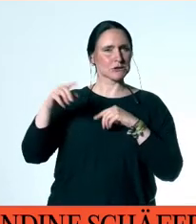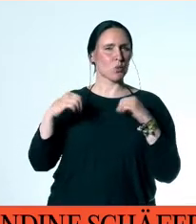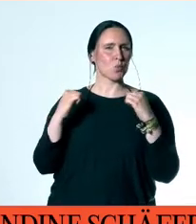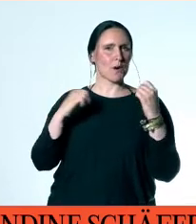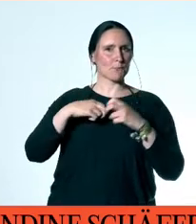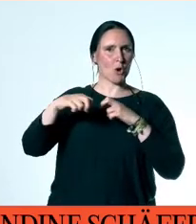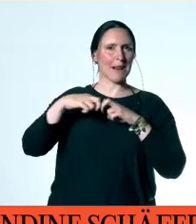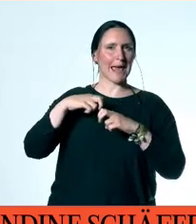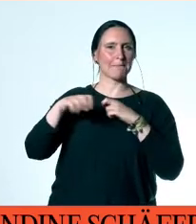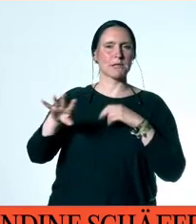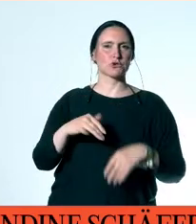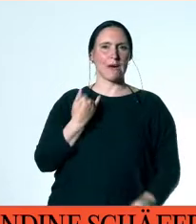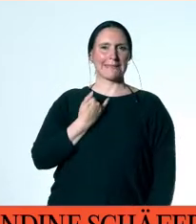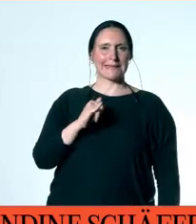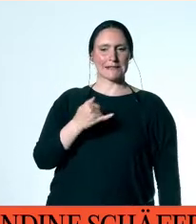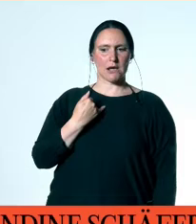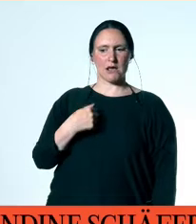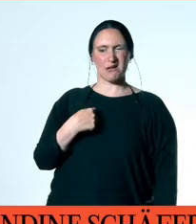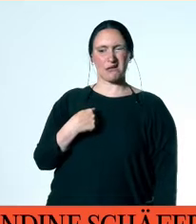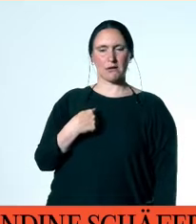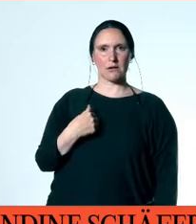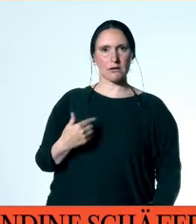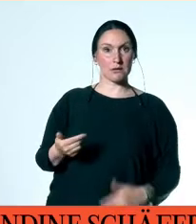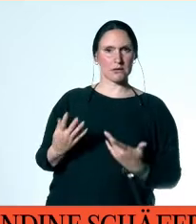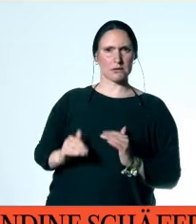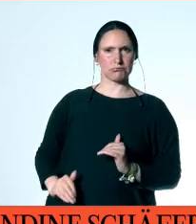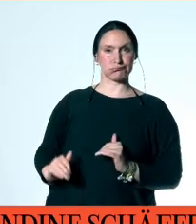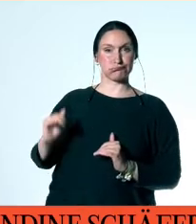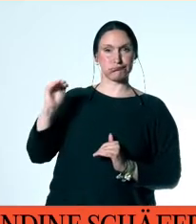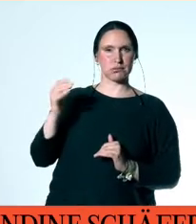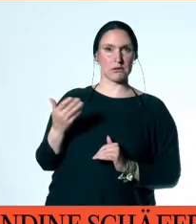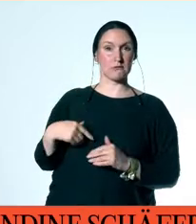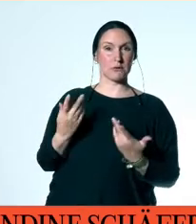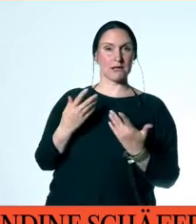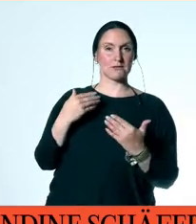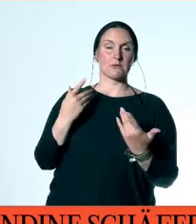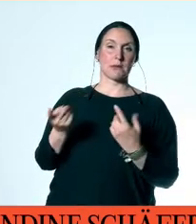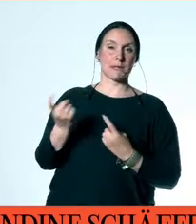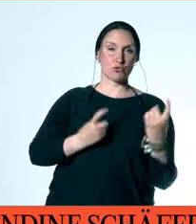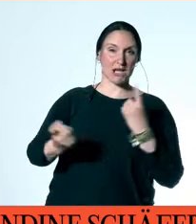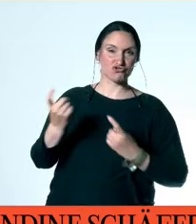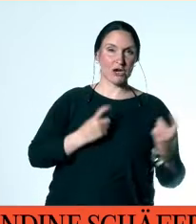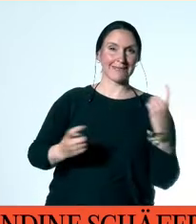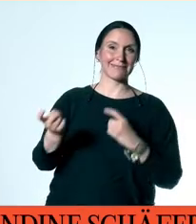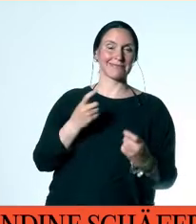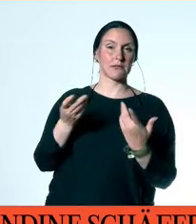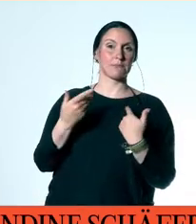überall Menschen gibt, wie wir das machen, nicht alleine.